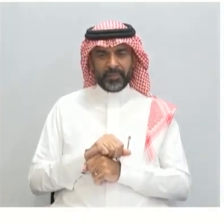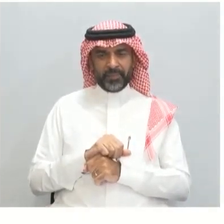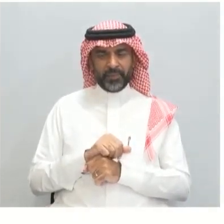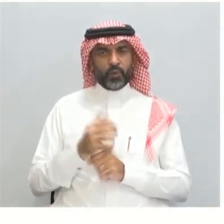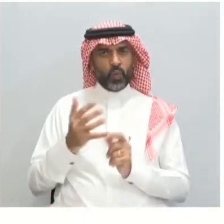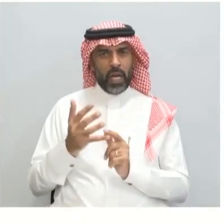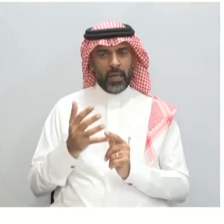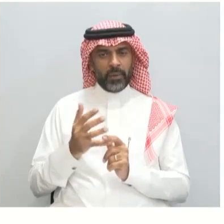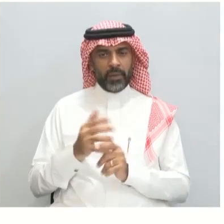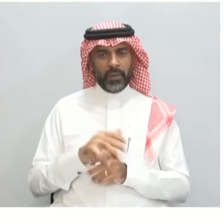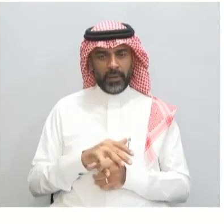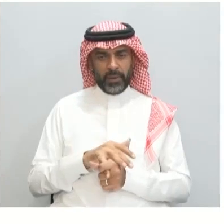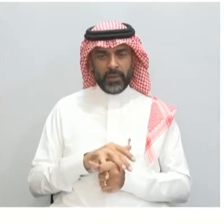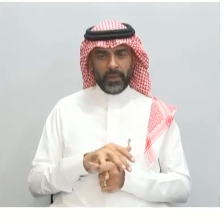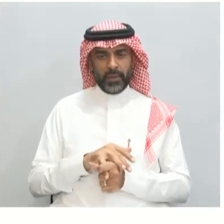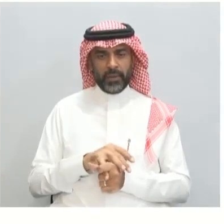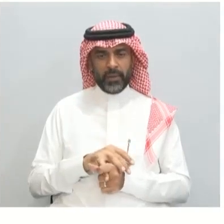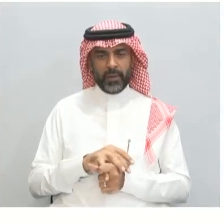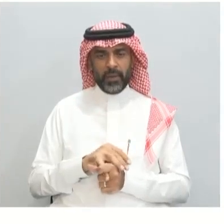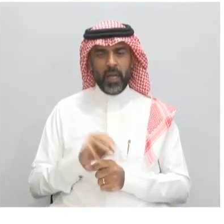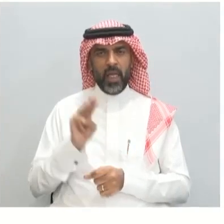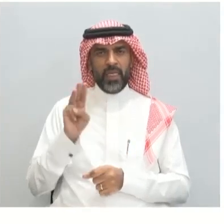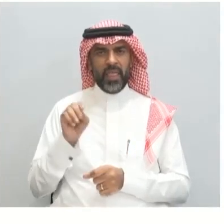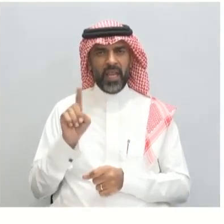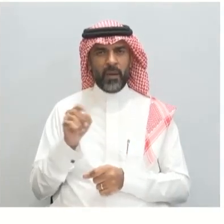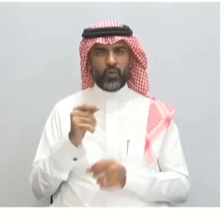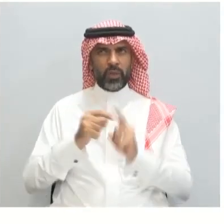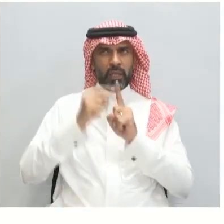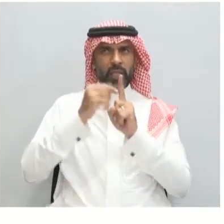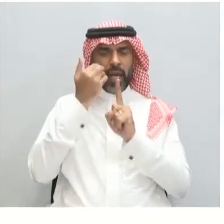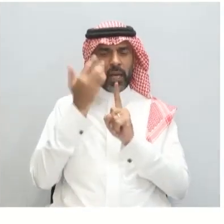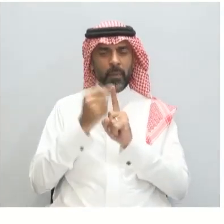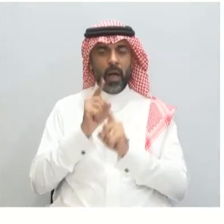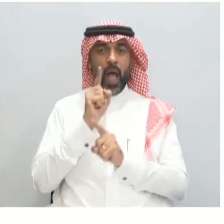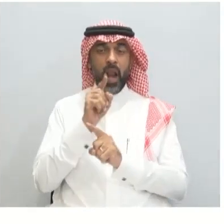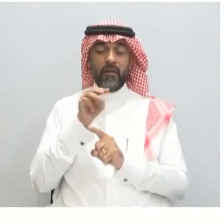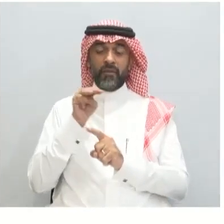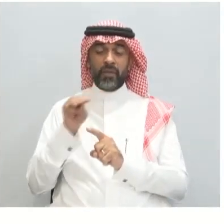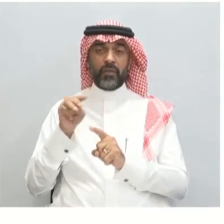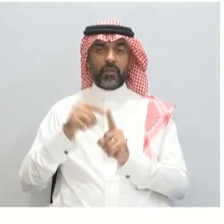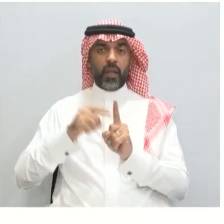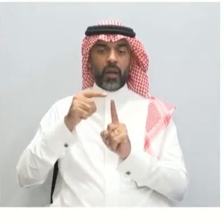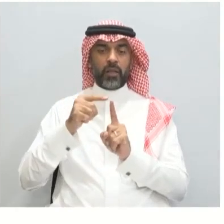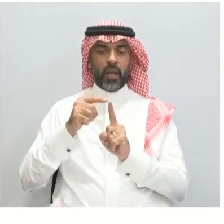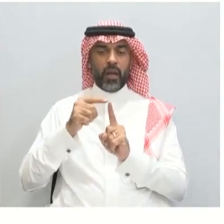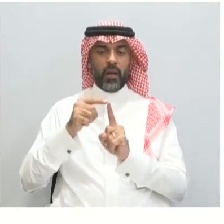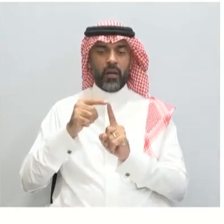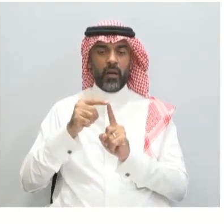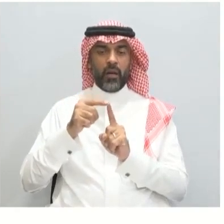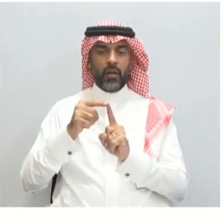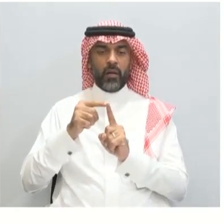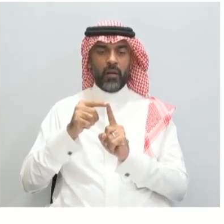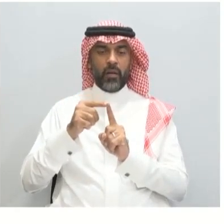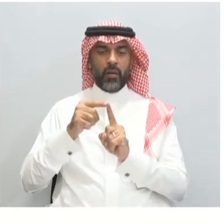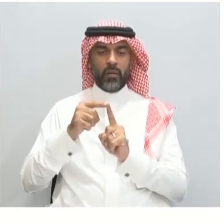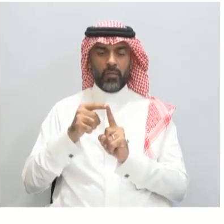وطب الثيرموسفير ابنائي هي التي تصل درجه فيها الى 1000 درجه ممتازين احسنتم الى اعلى